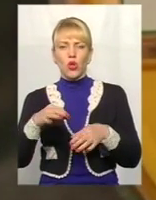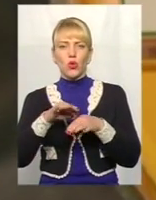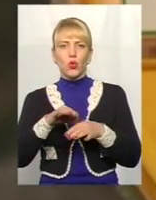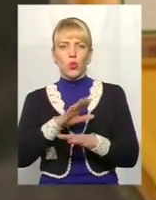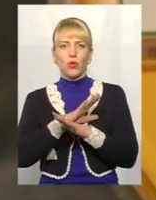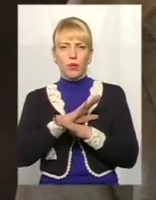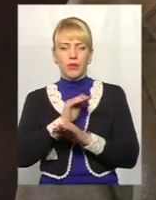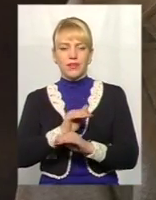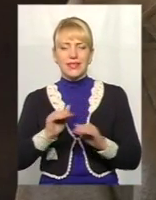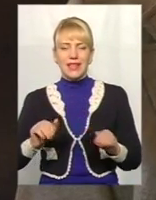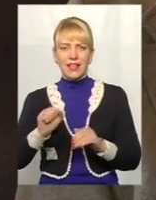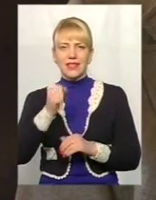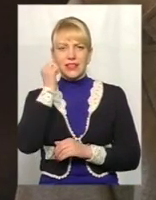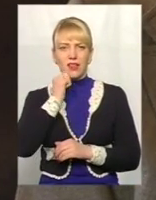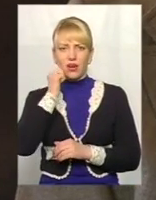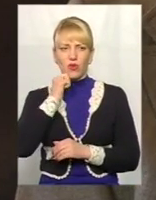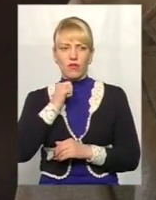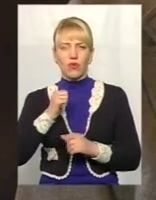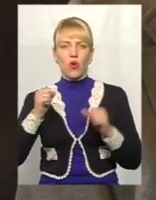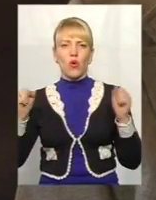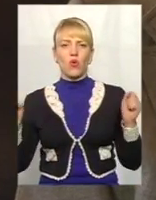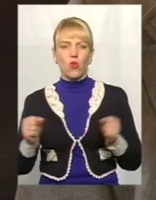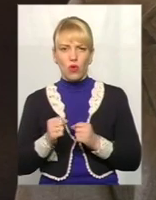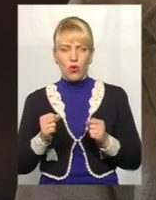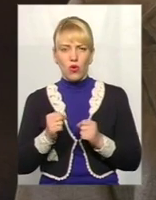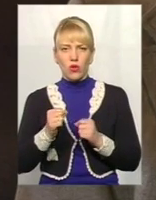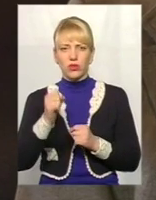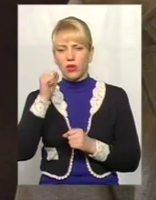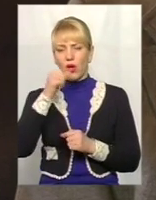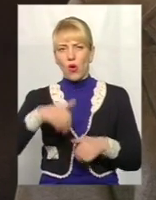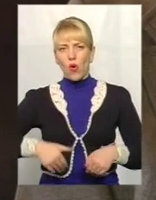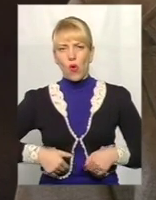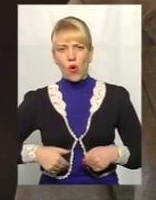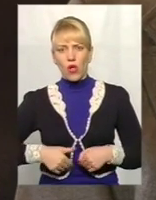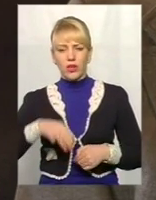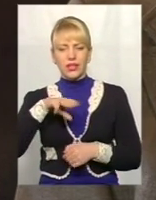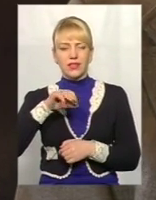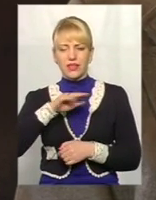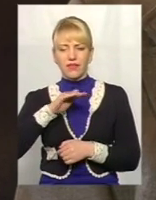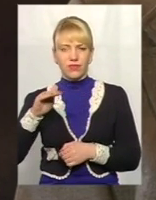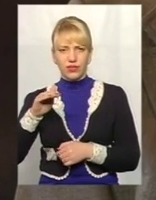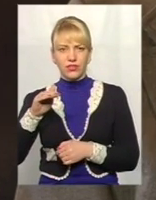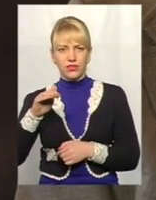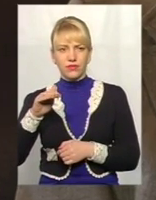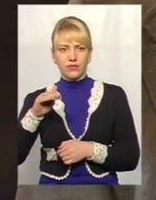стариков. Голод, холод, брюшной тиф, сипной тиф.